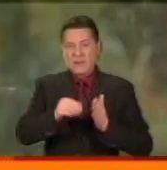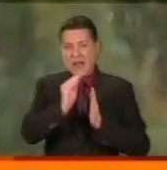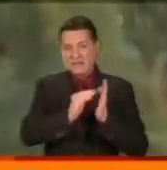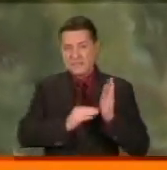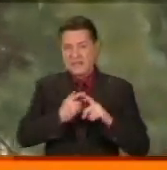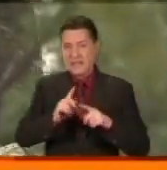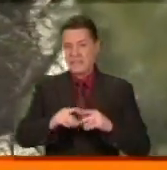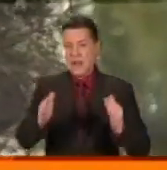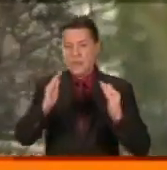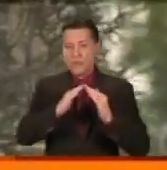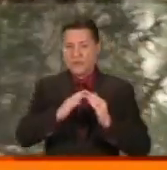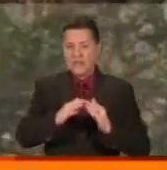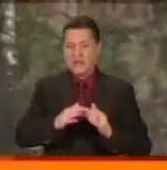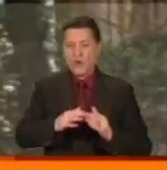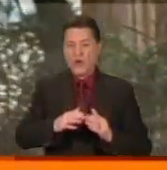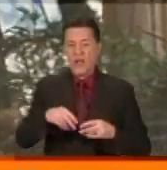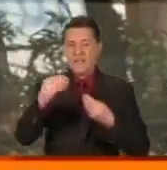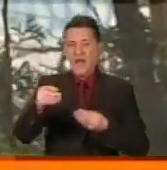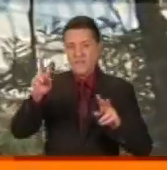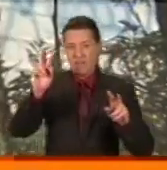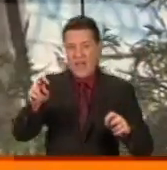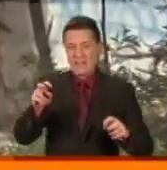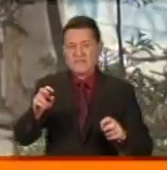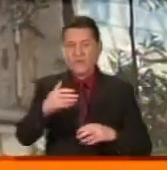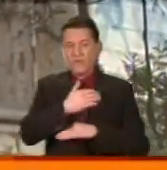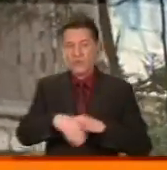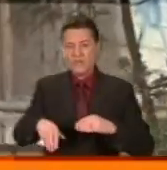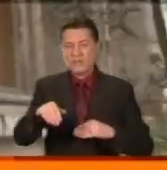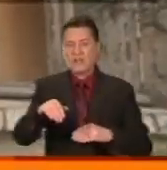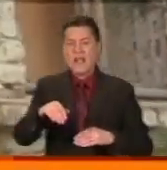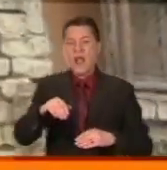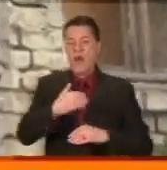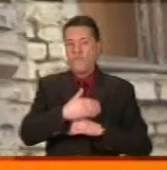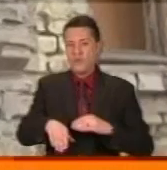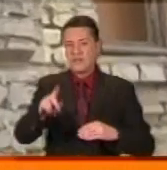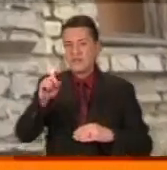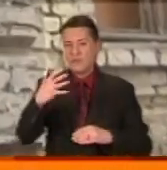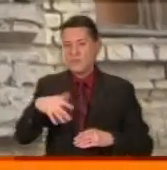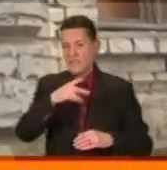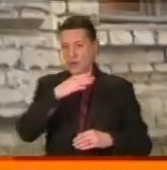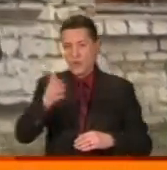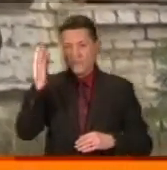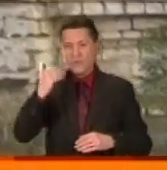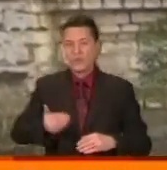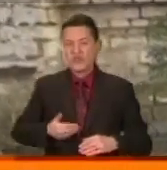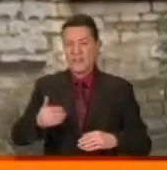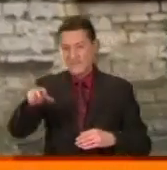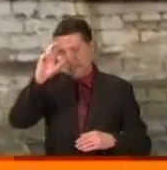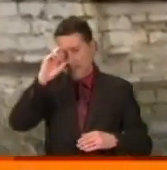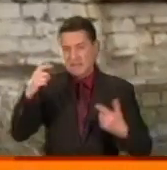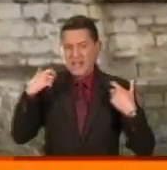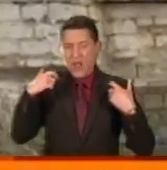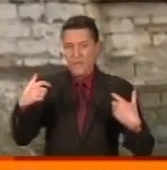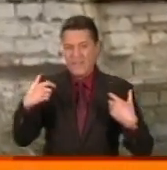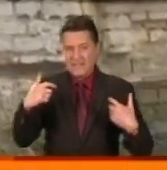Цей будинок дав назву цілій вулиці вулиця боговутівська 150 років тому ось тут жив царський офіцер боговут